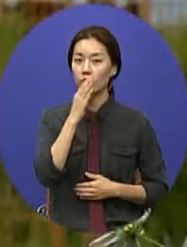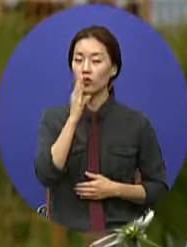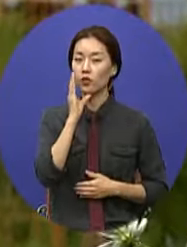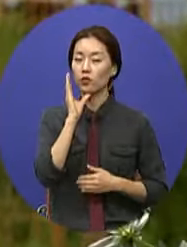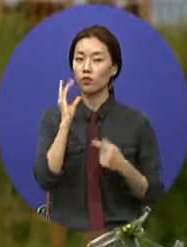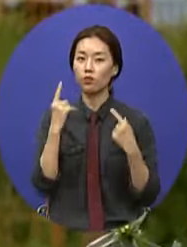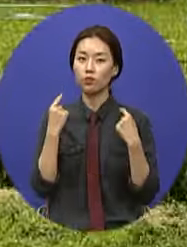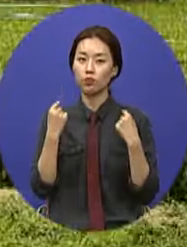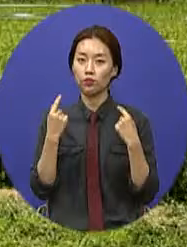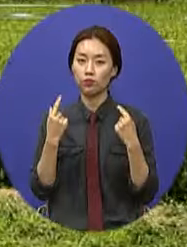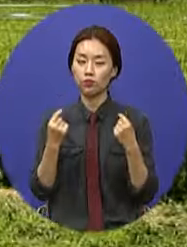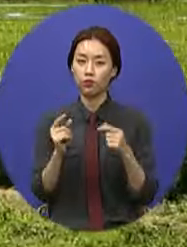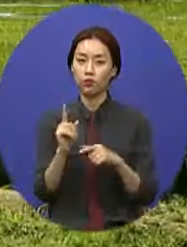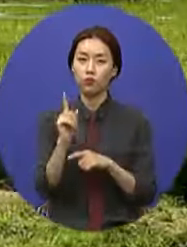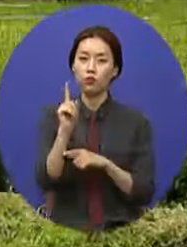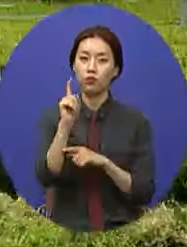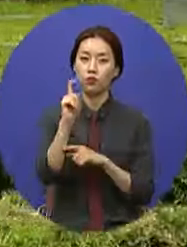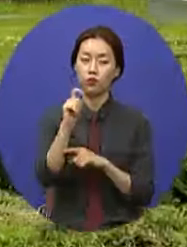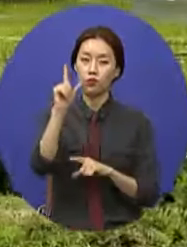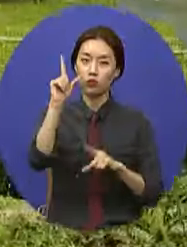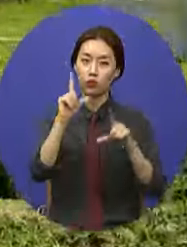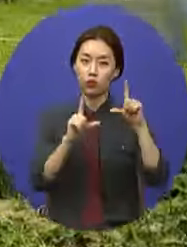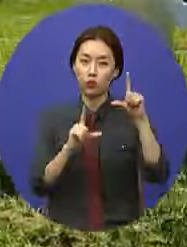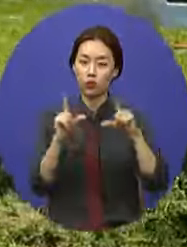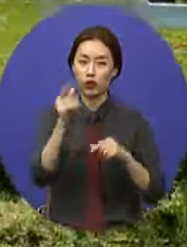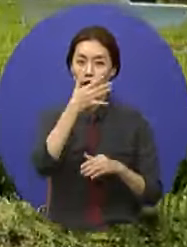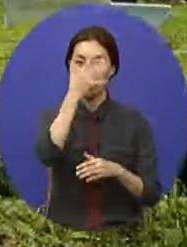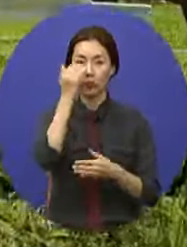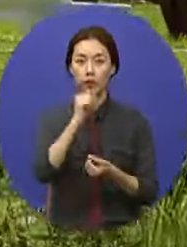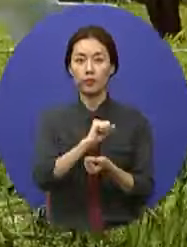늙어서도 꼬부라진 날 믿고